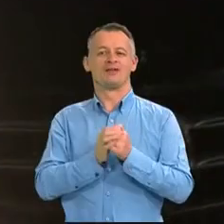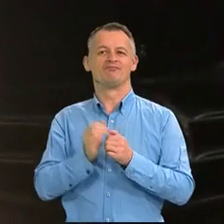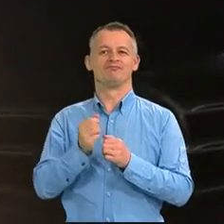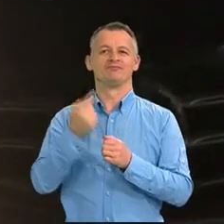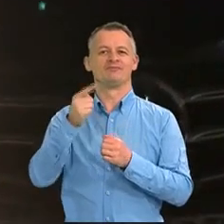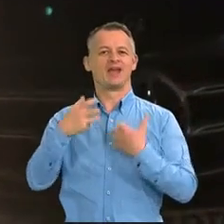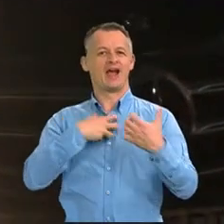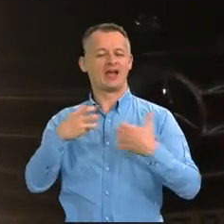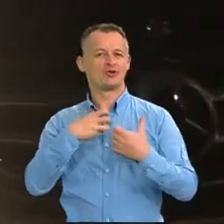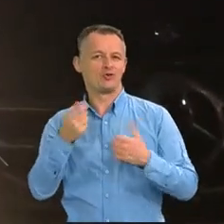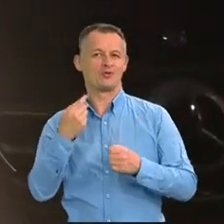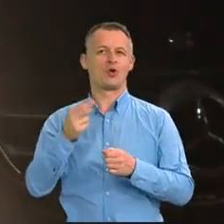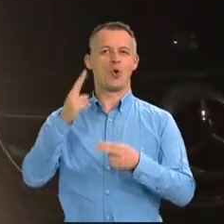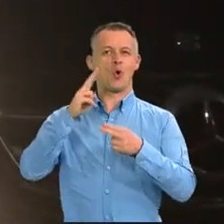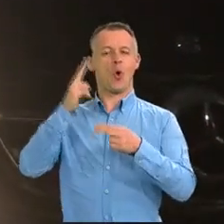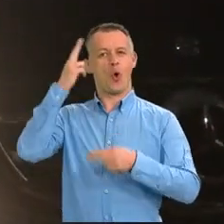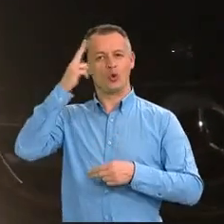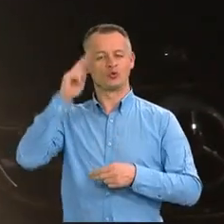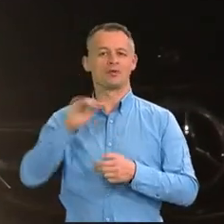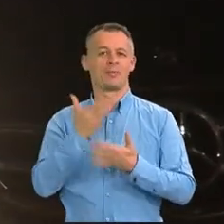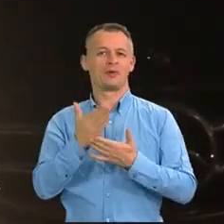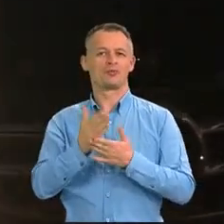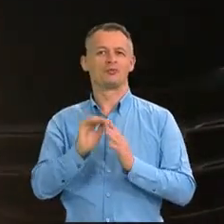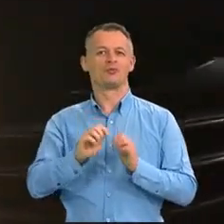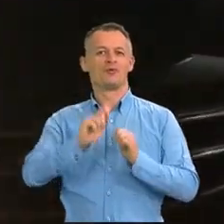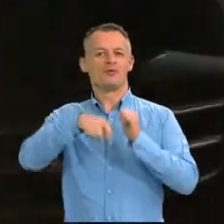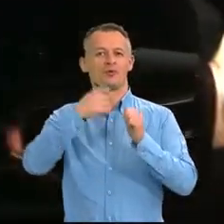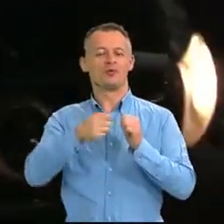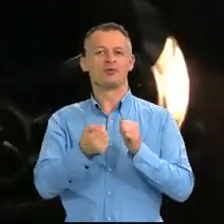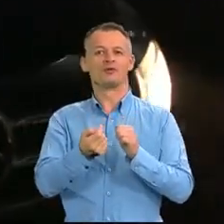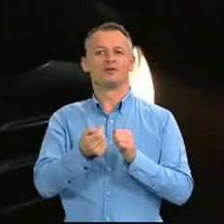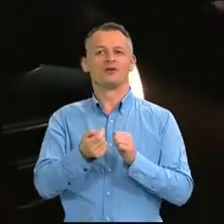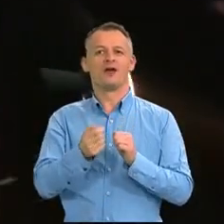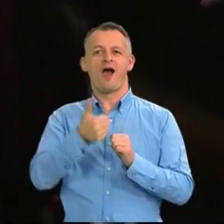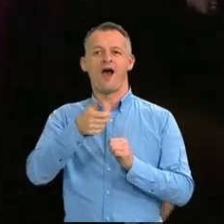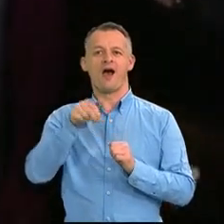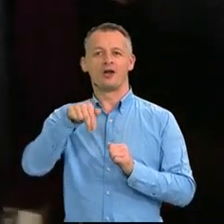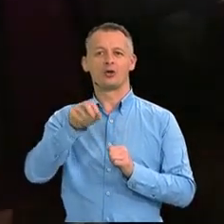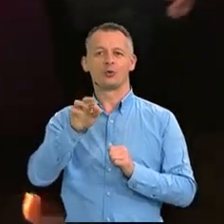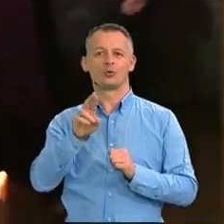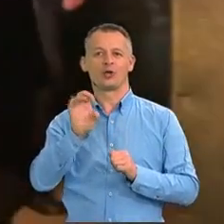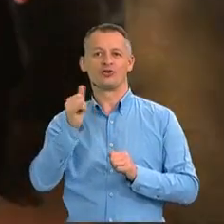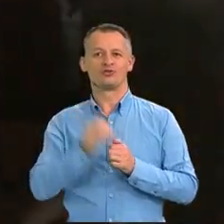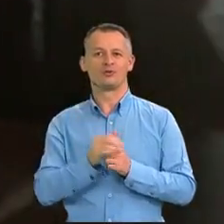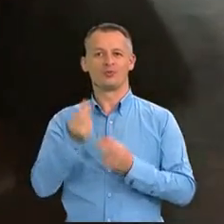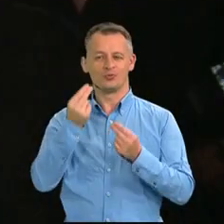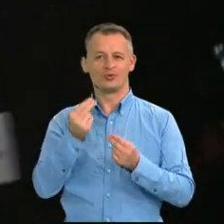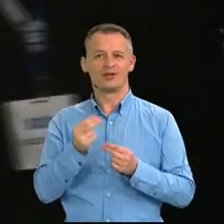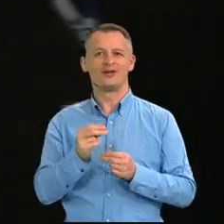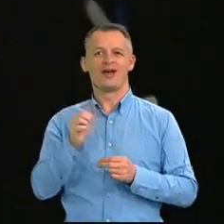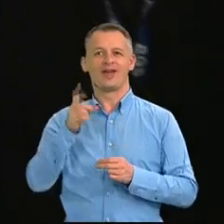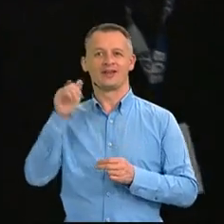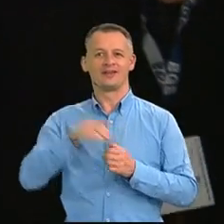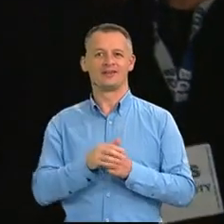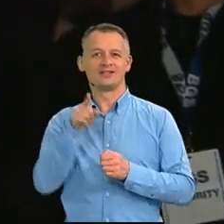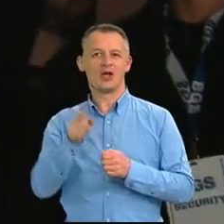actorul Adrian Grenier, cunoscut pentru rolul său din serialul Entourage. Hello, Adrian. Hello, hello. Yes. Adrian s-a